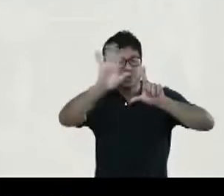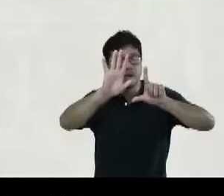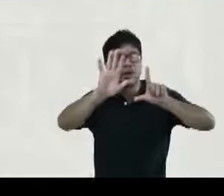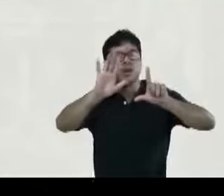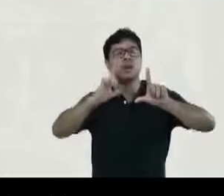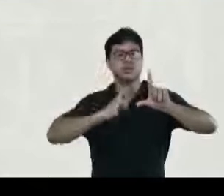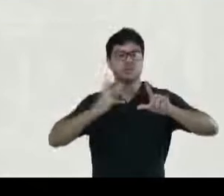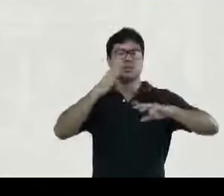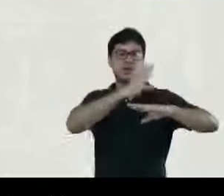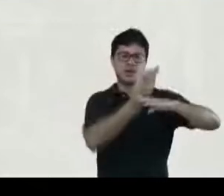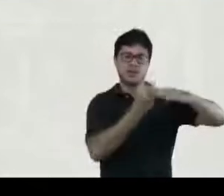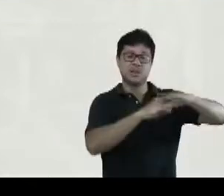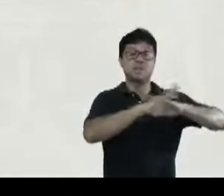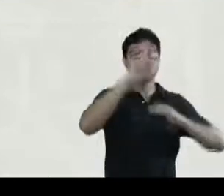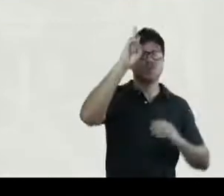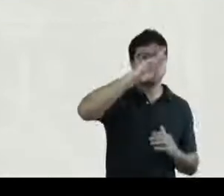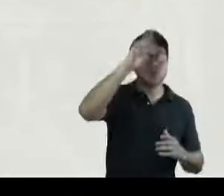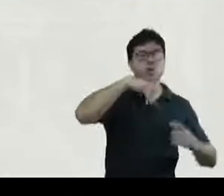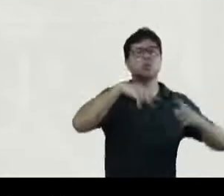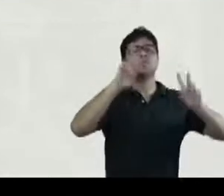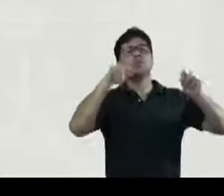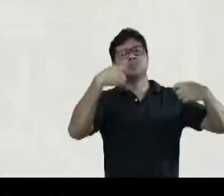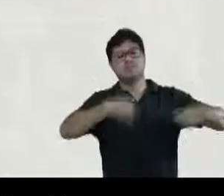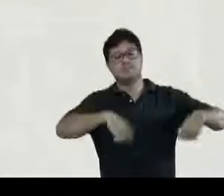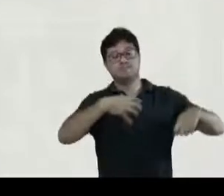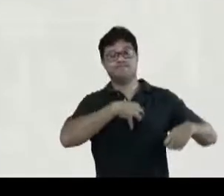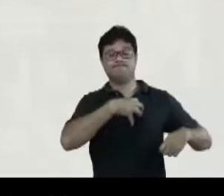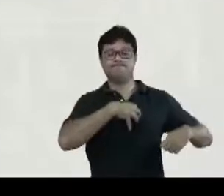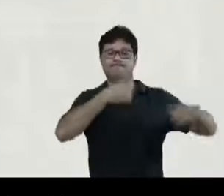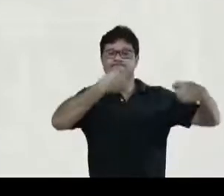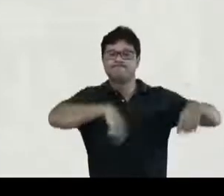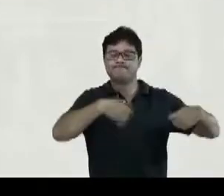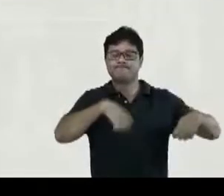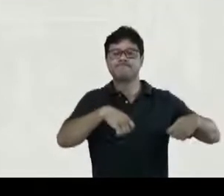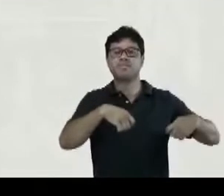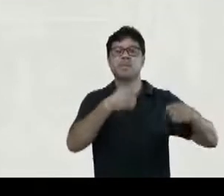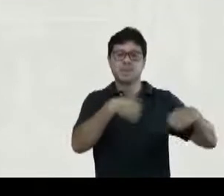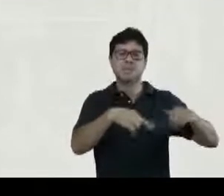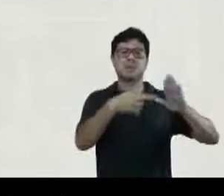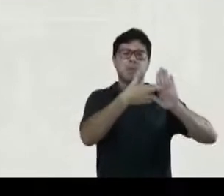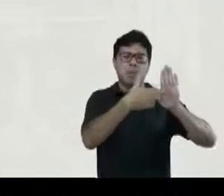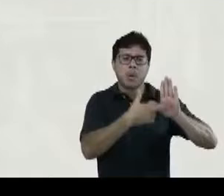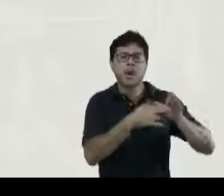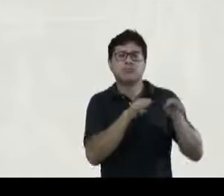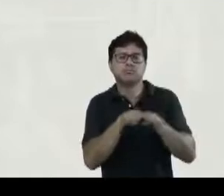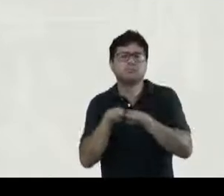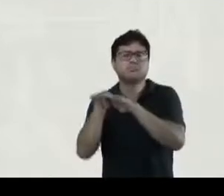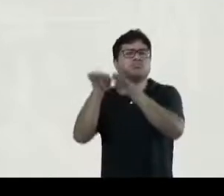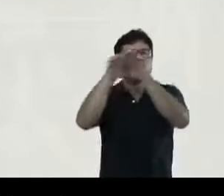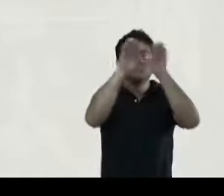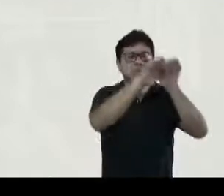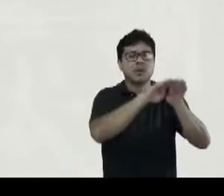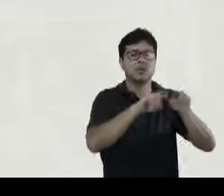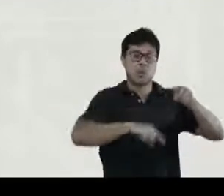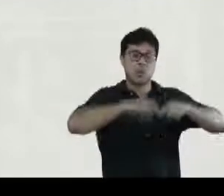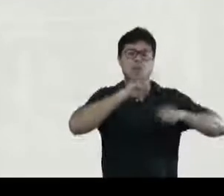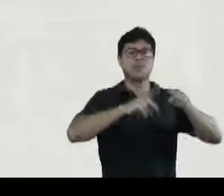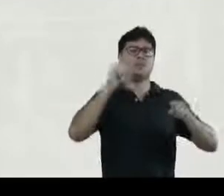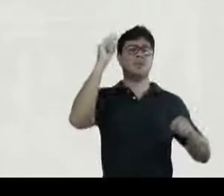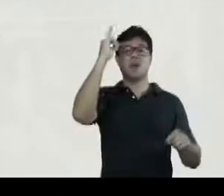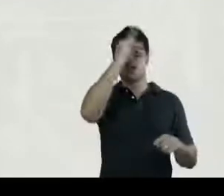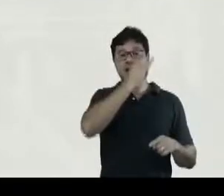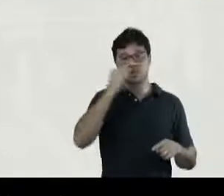alte, mittelalterliche Namen zu normieren. Die GND wird in Deutschland von